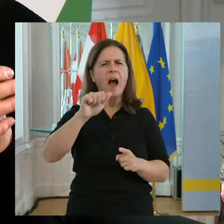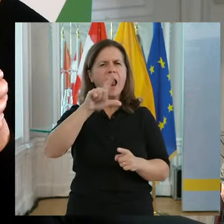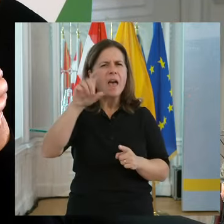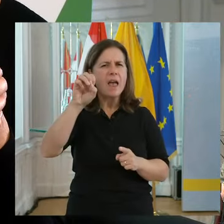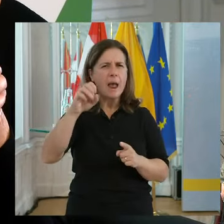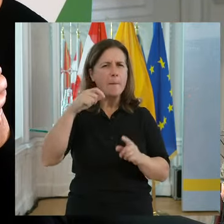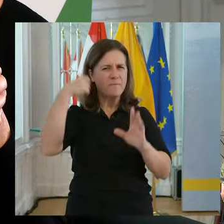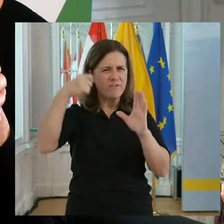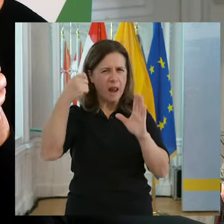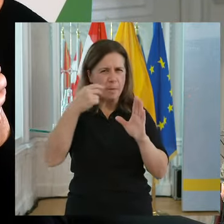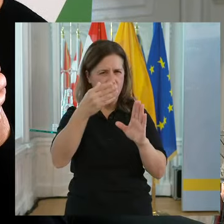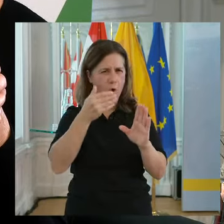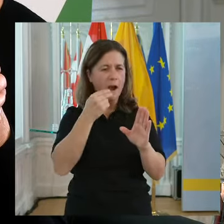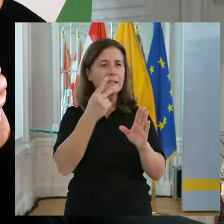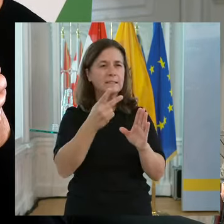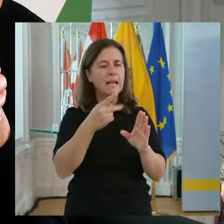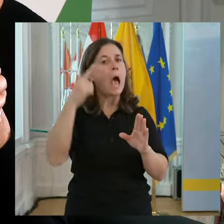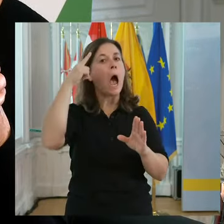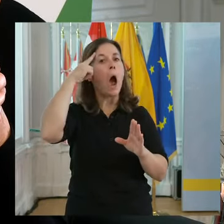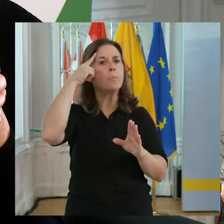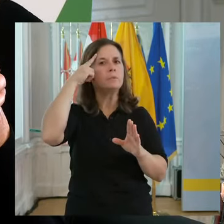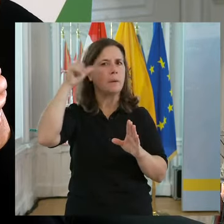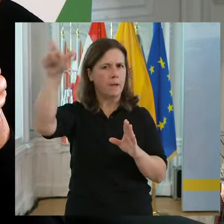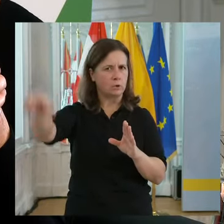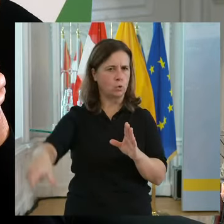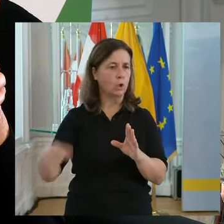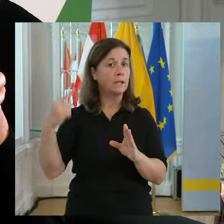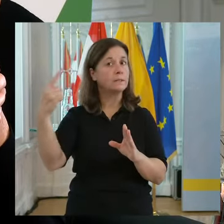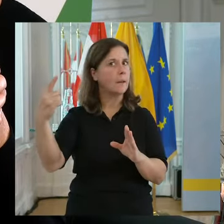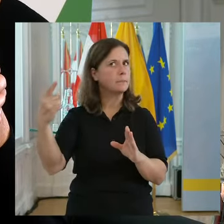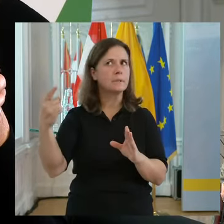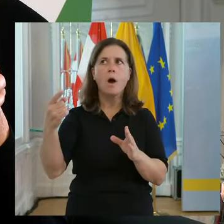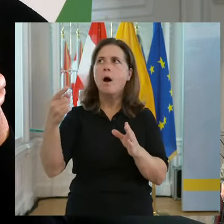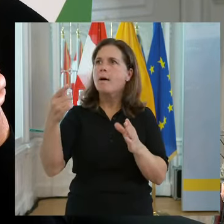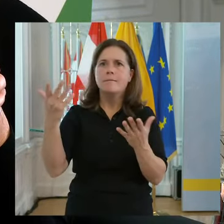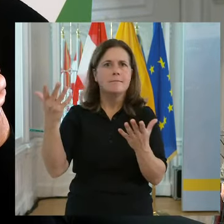die Hauptansprechperson und unersetzlich, würde ich sagen.